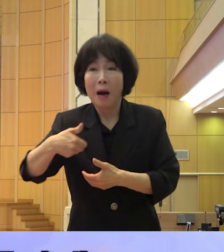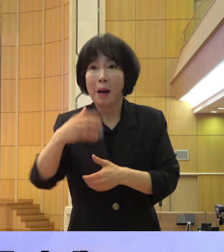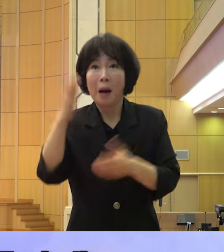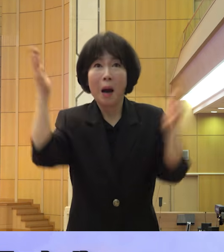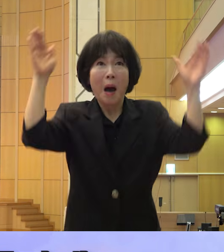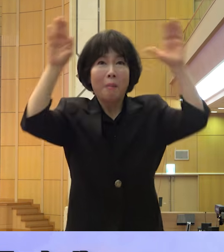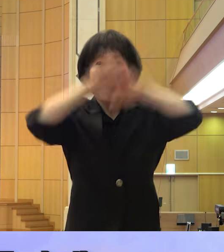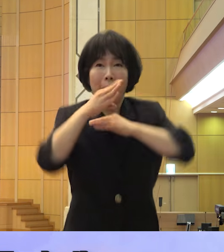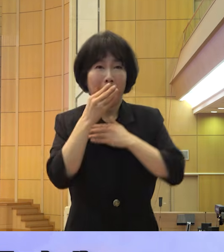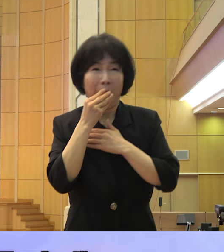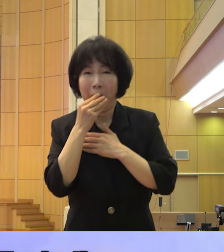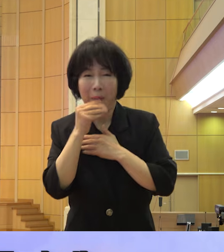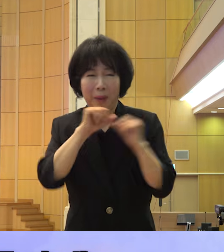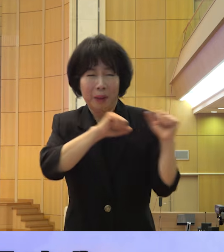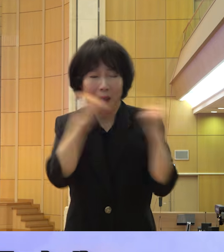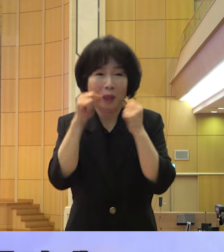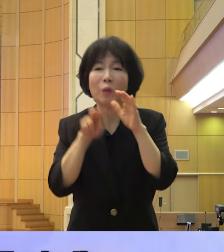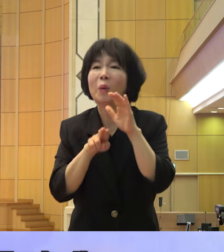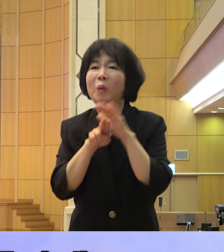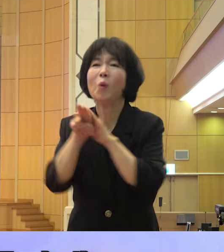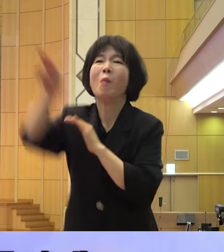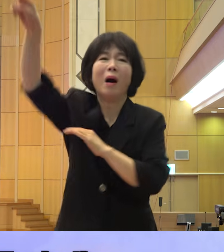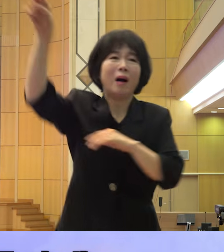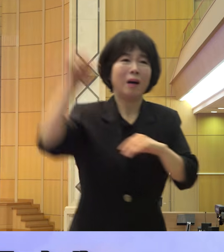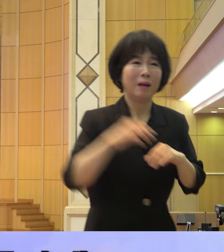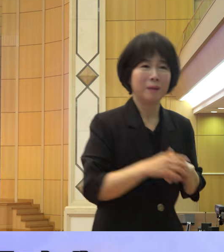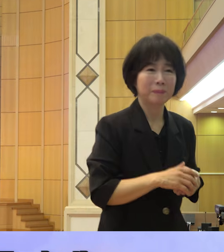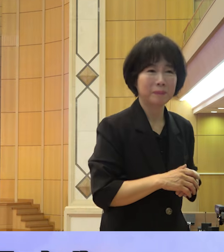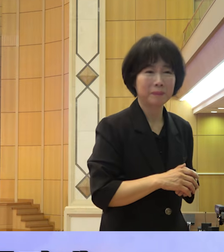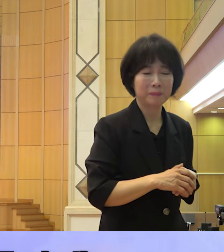밤새도록 걸어가지고 여기 오니까 그냥